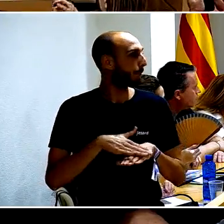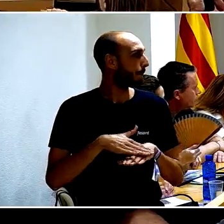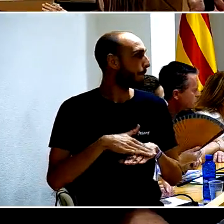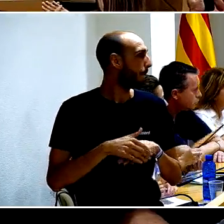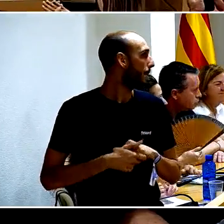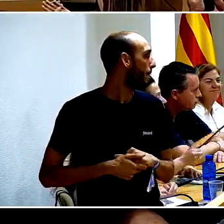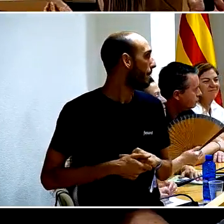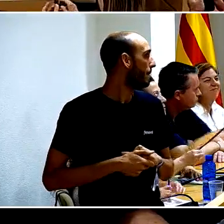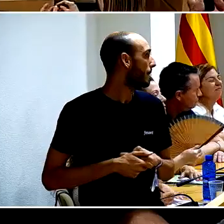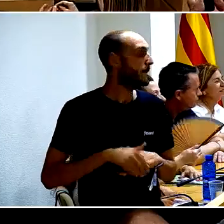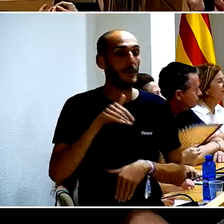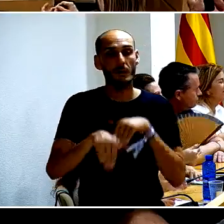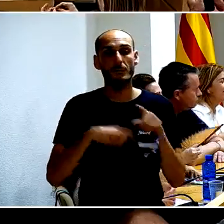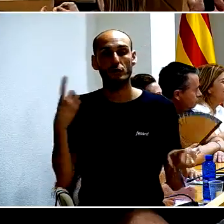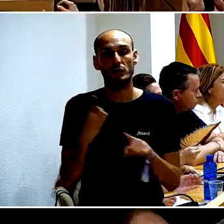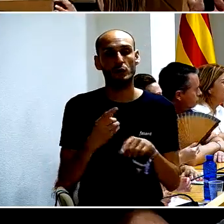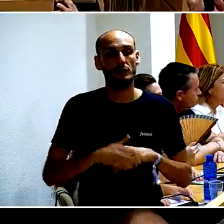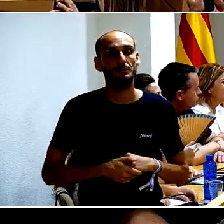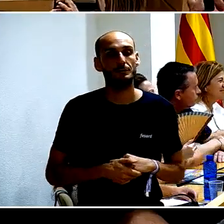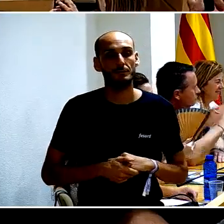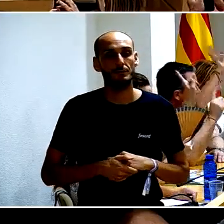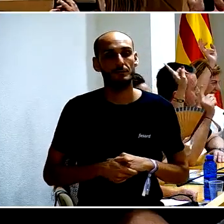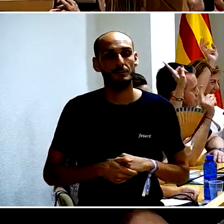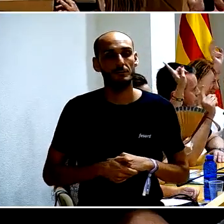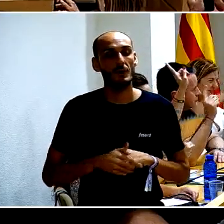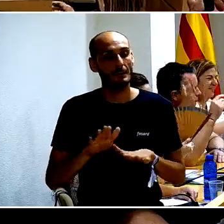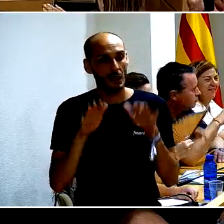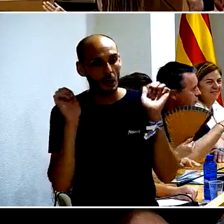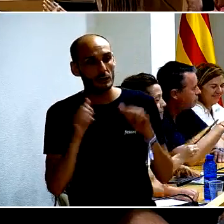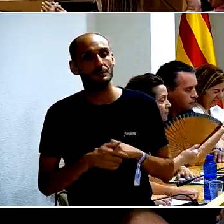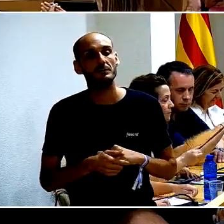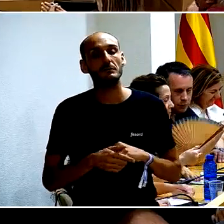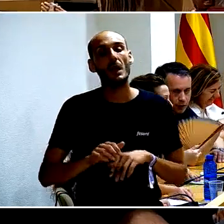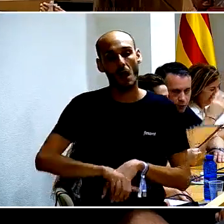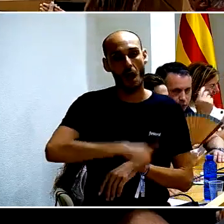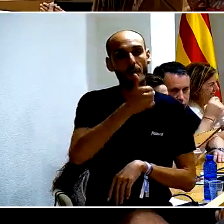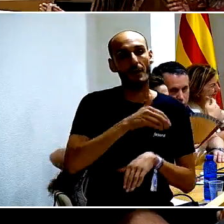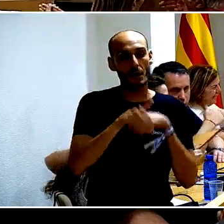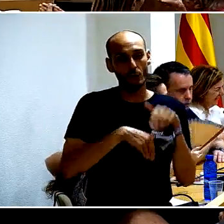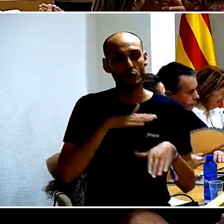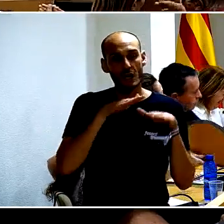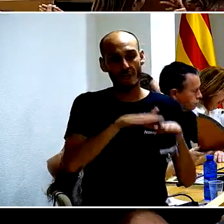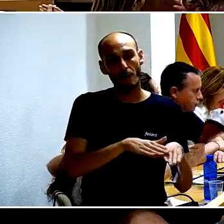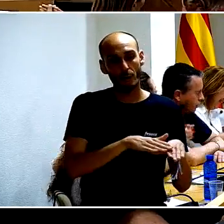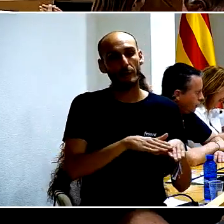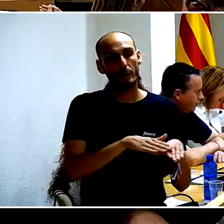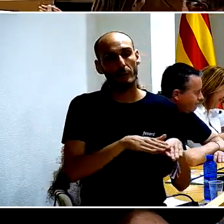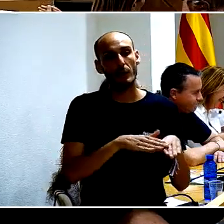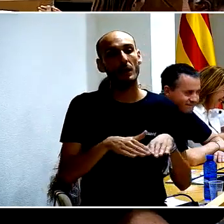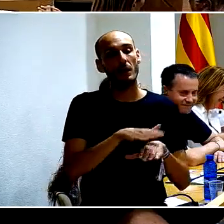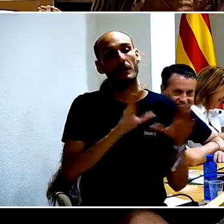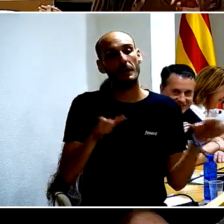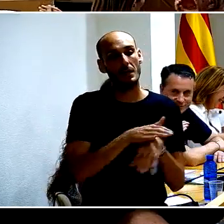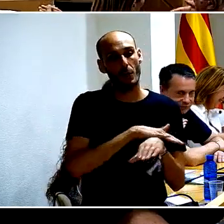Vale. Vots en contra no n'hi ha, i abstencions? Aleshores, vale, pues quedaria aprovada amb els vots favorables de l'equip de